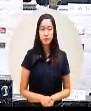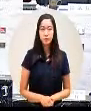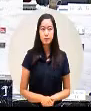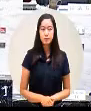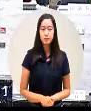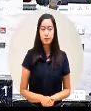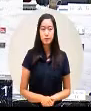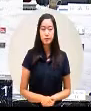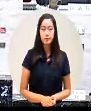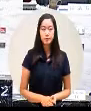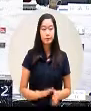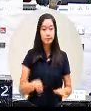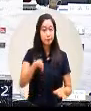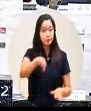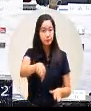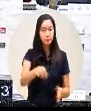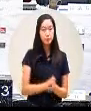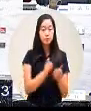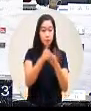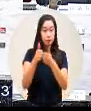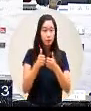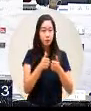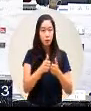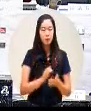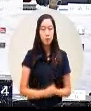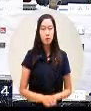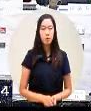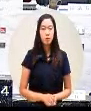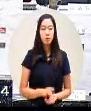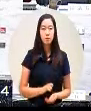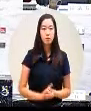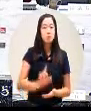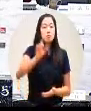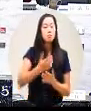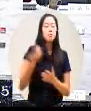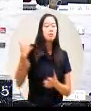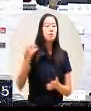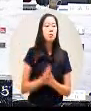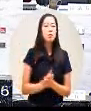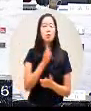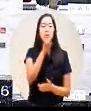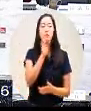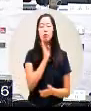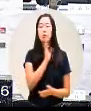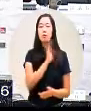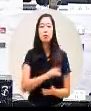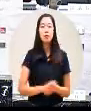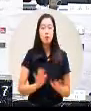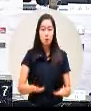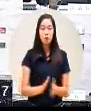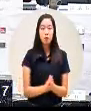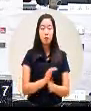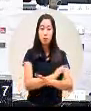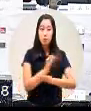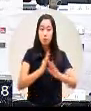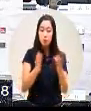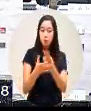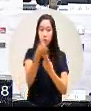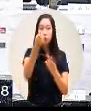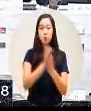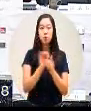即届啦吼，咱即届顶进前个就卖讲啦吼，咱即届合并以后个议会